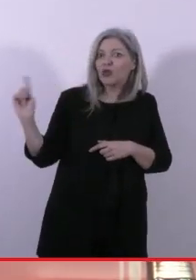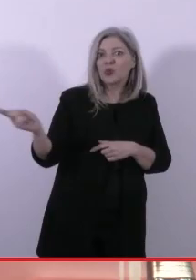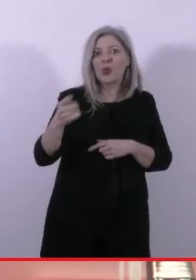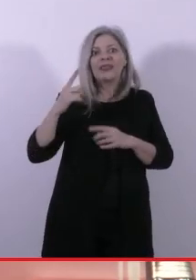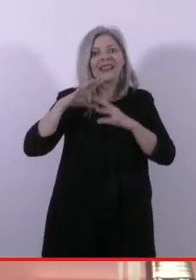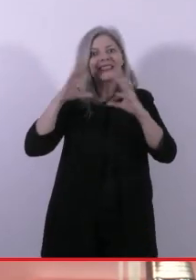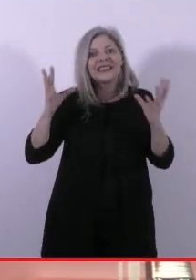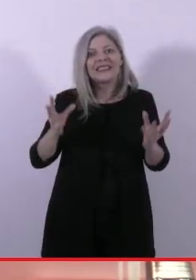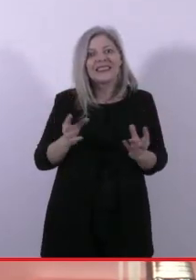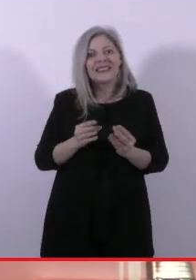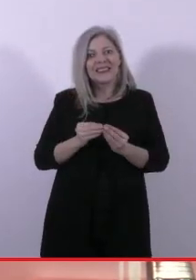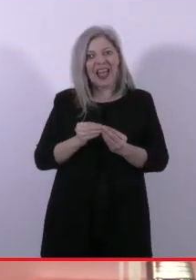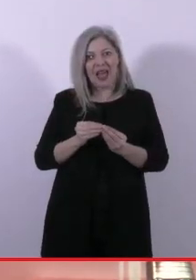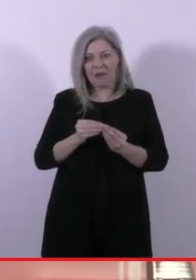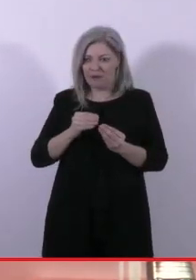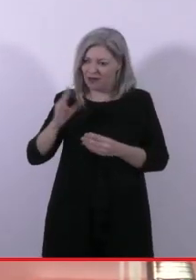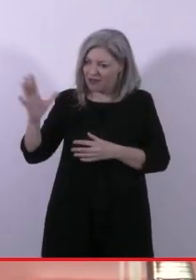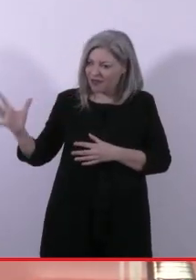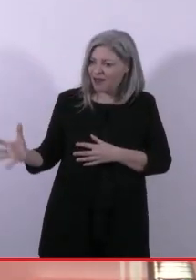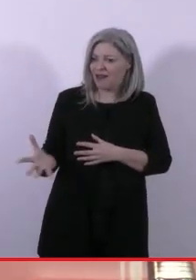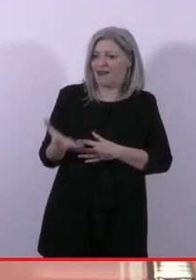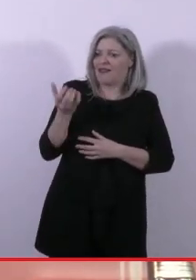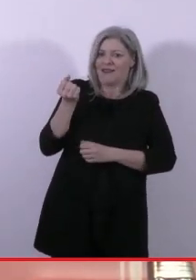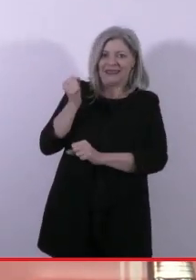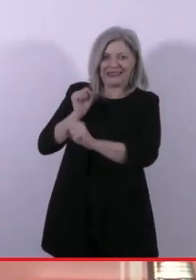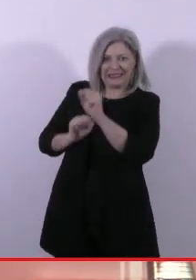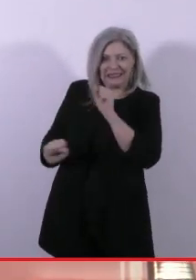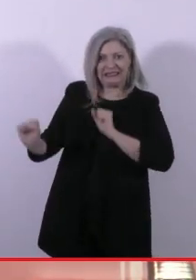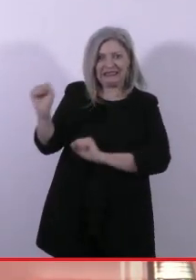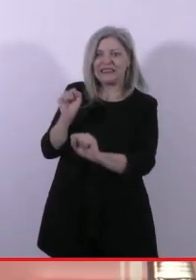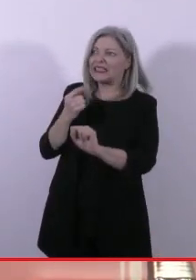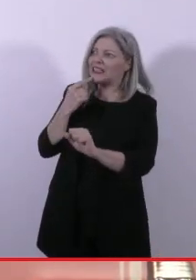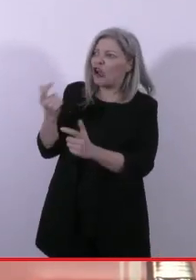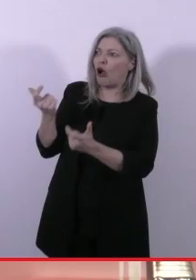la mano ha più forza per respingere chi ci vuole opprimere.